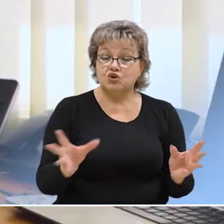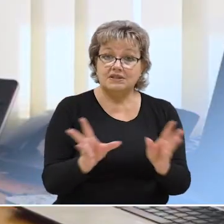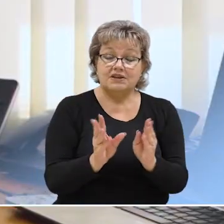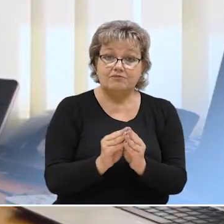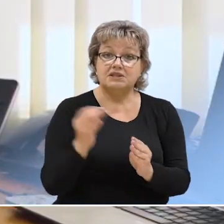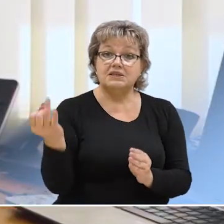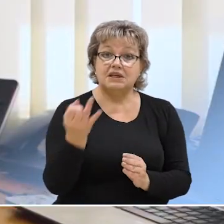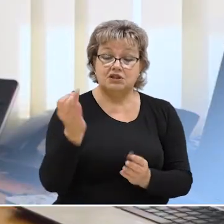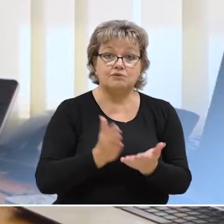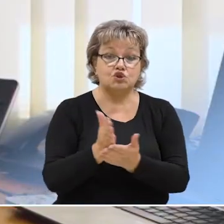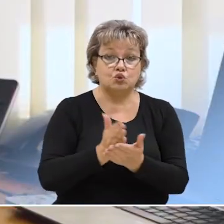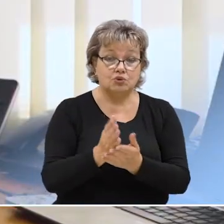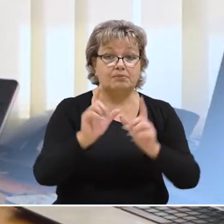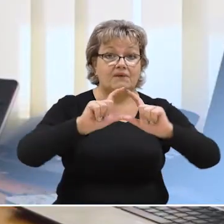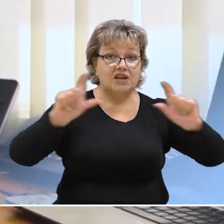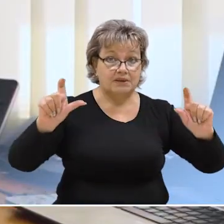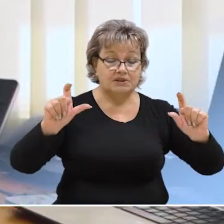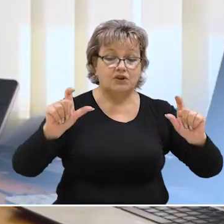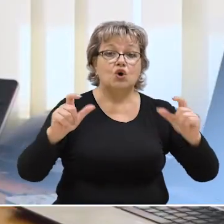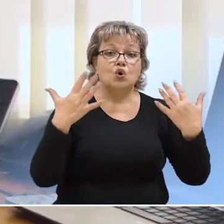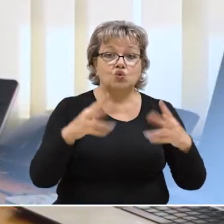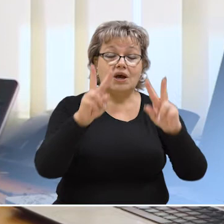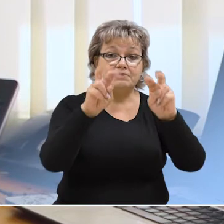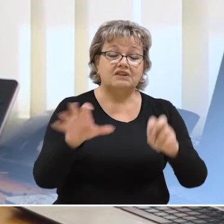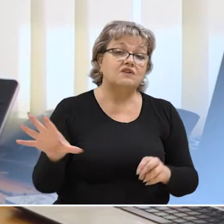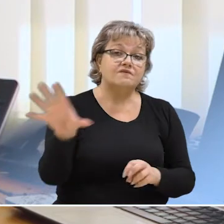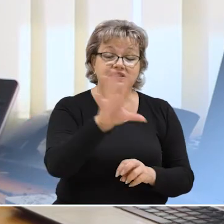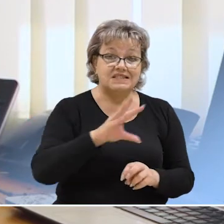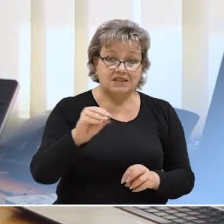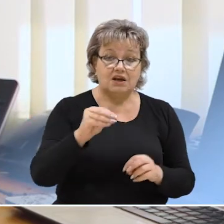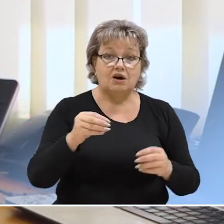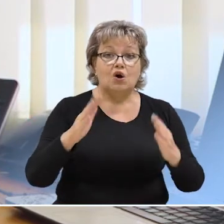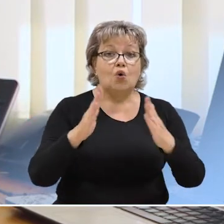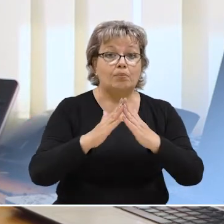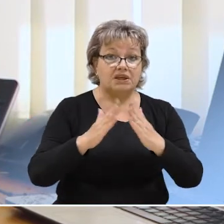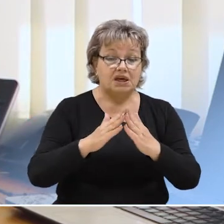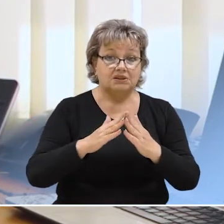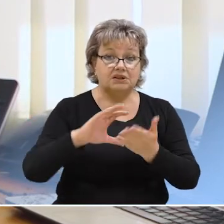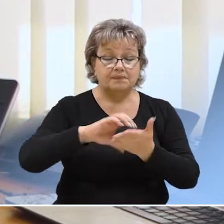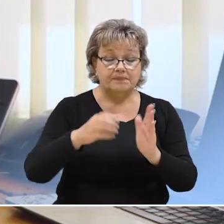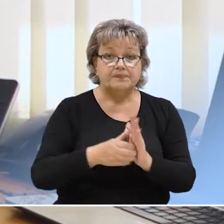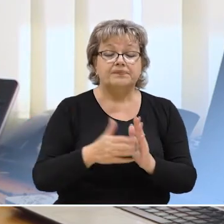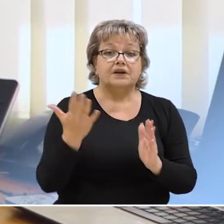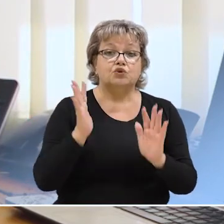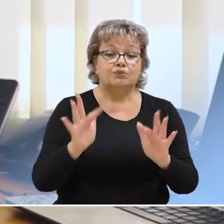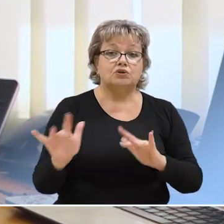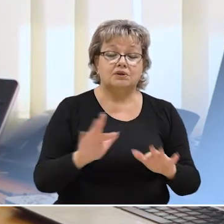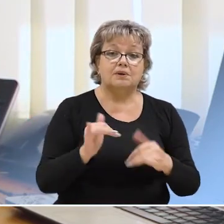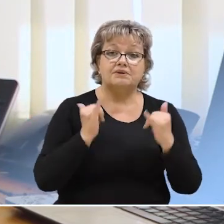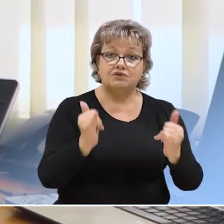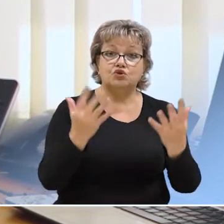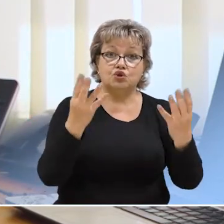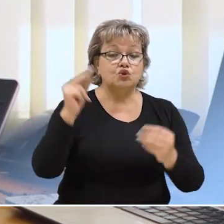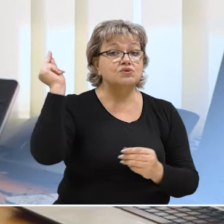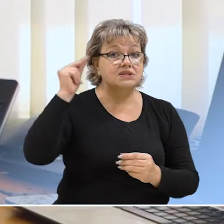На сегодняшний день совместно с заинтересованными службами и ведомствами уже обследованы все объекты образования, на которых будут проводиться